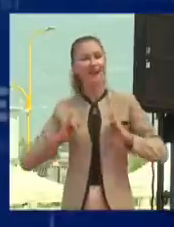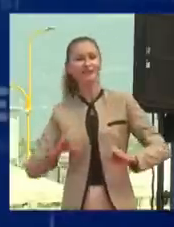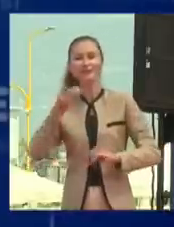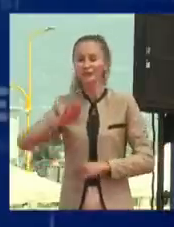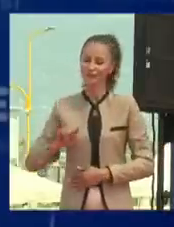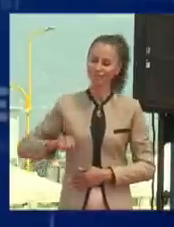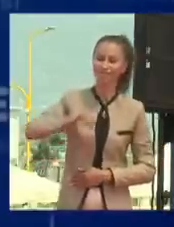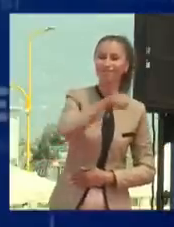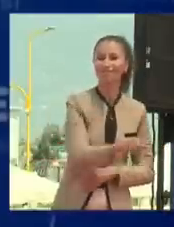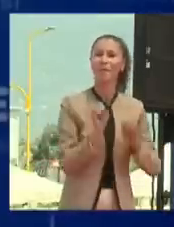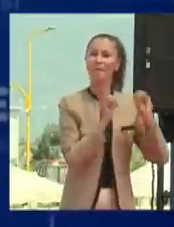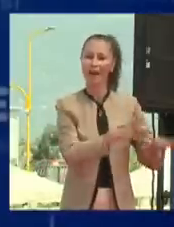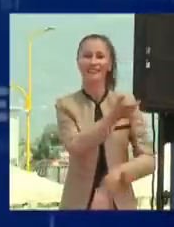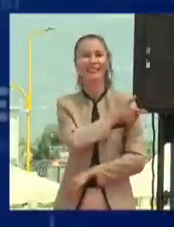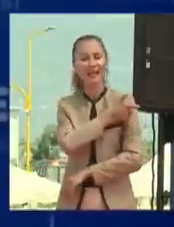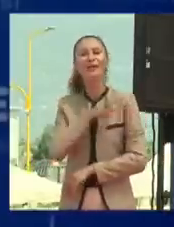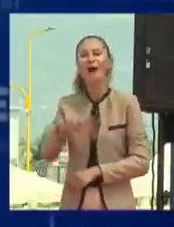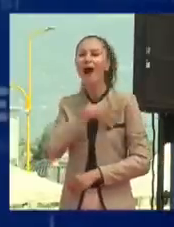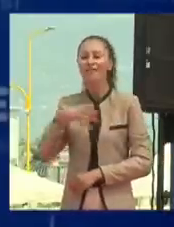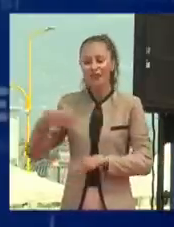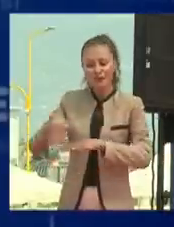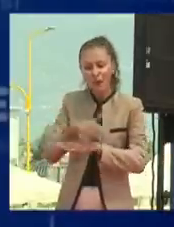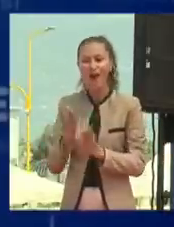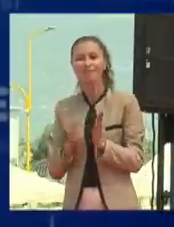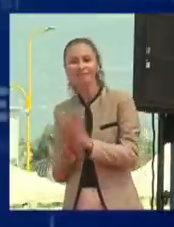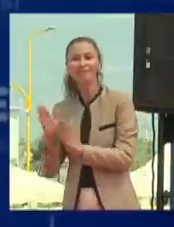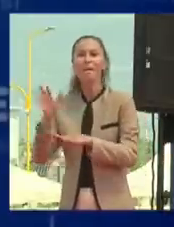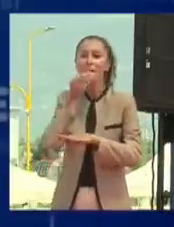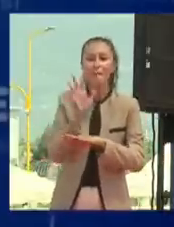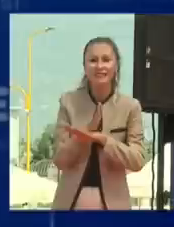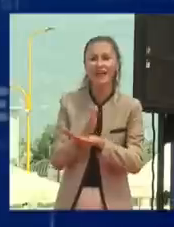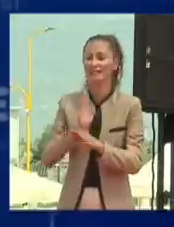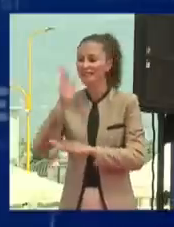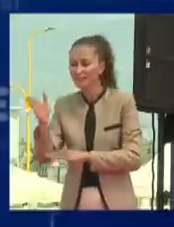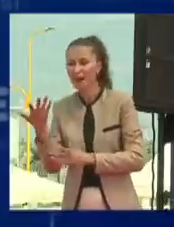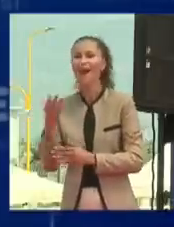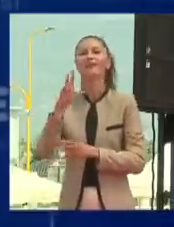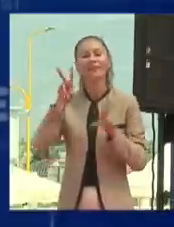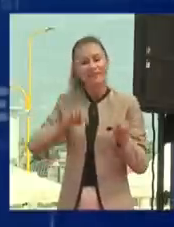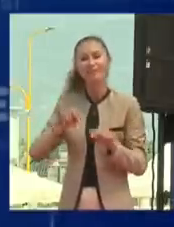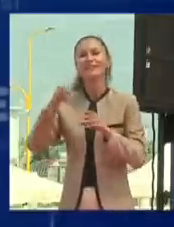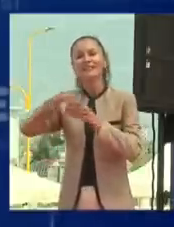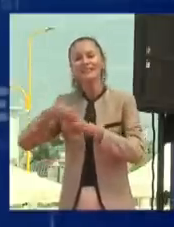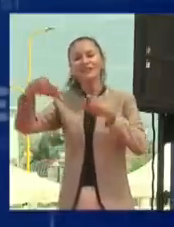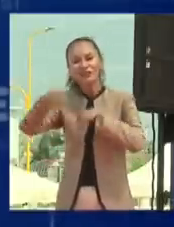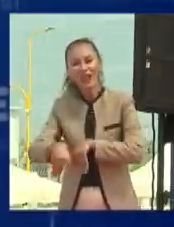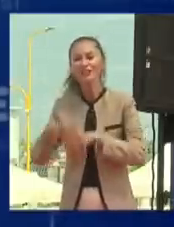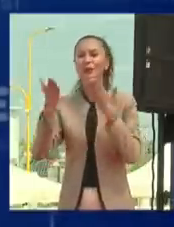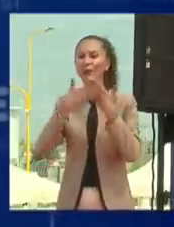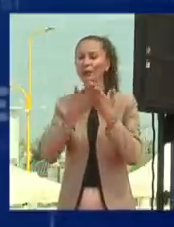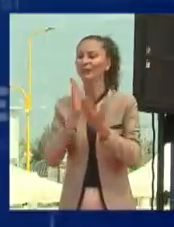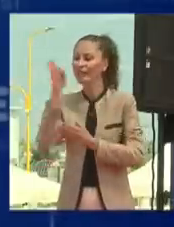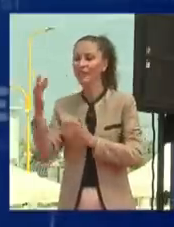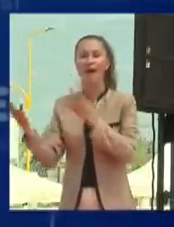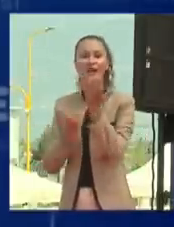çocuğunu kreşe bıraksın. O annenin de sokağa çıkmaya, pazara çıkmaya, taziyeye gitmeye, düğüne gitmeye, alışveriş yapmaya